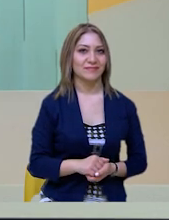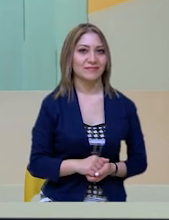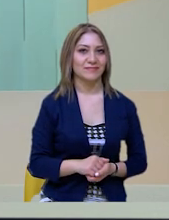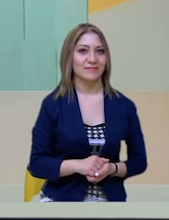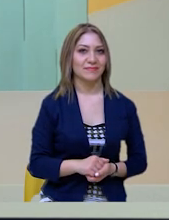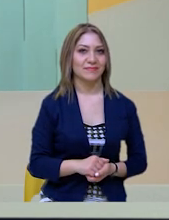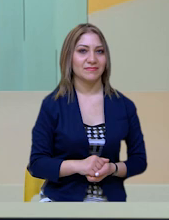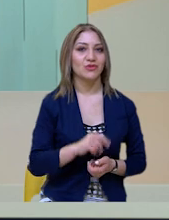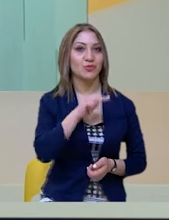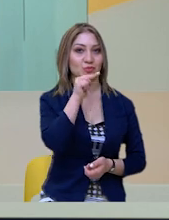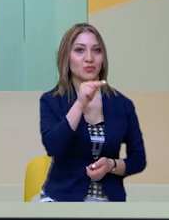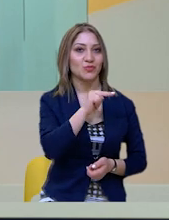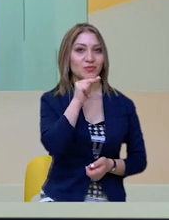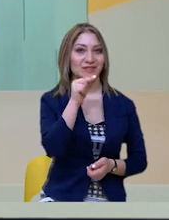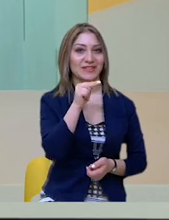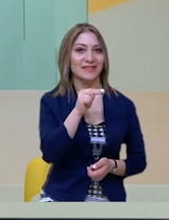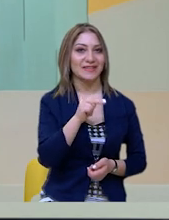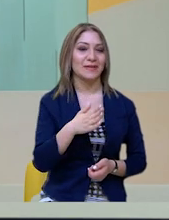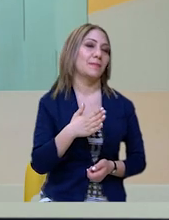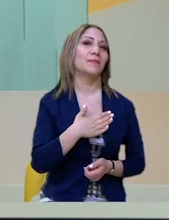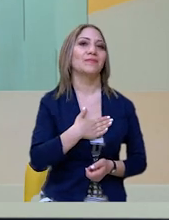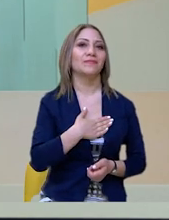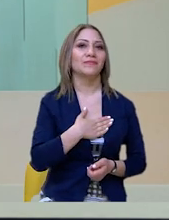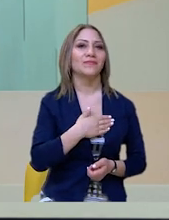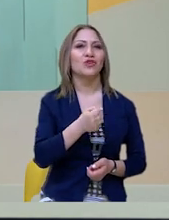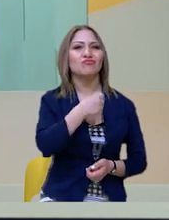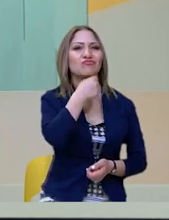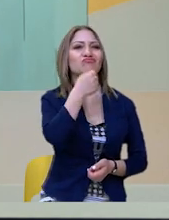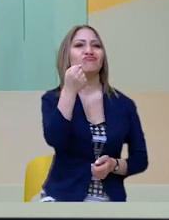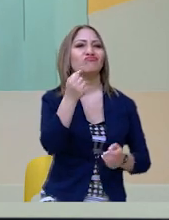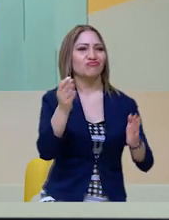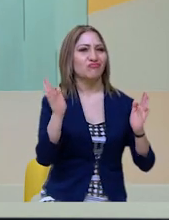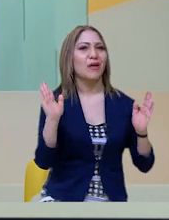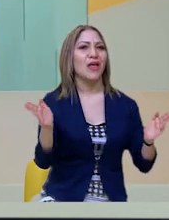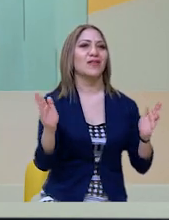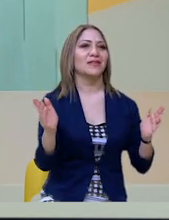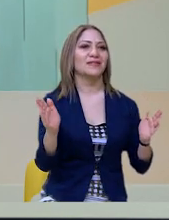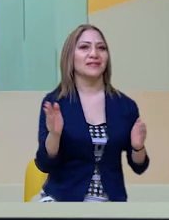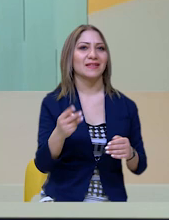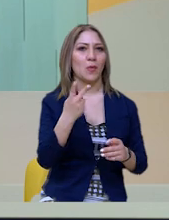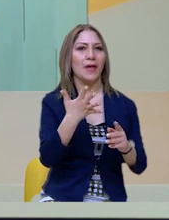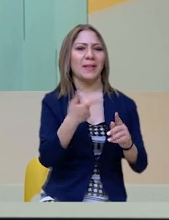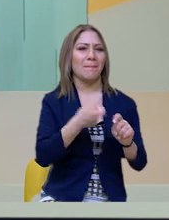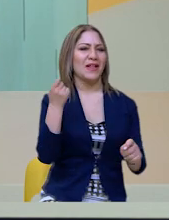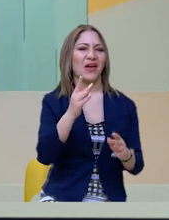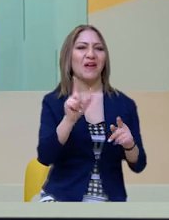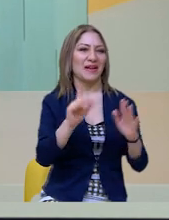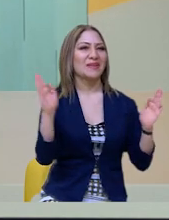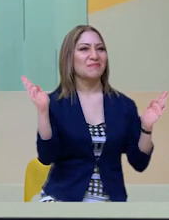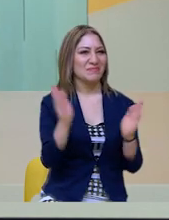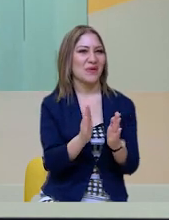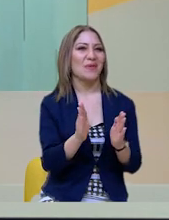Ահա, ուշադիր, օպ, մեր հասուն, մեծ, բայց ոչ 2-5 մետր երկարություն